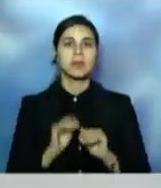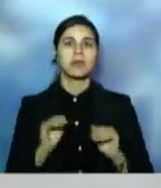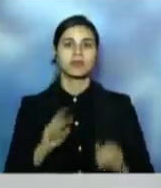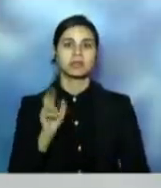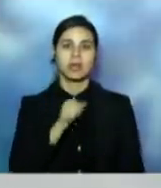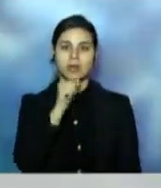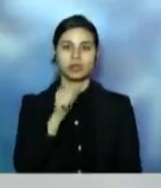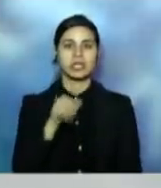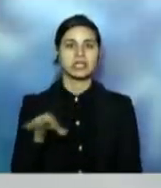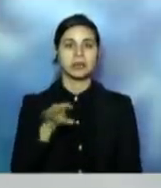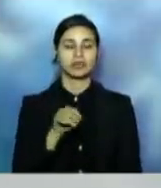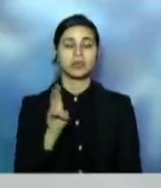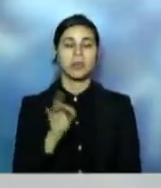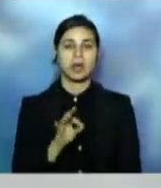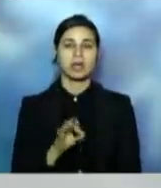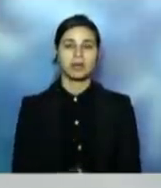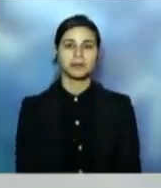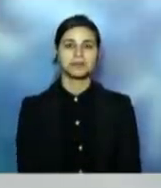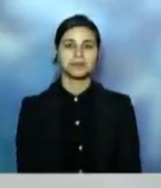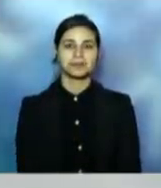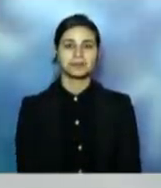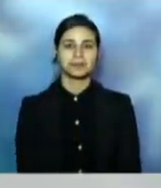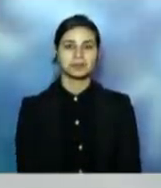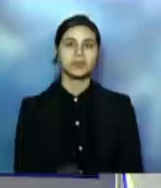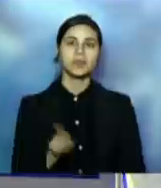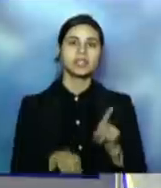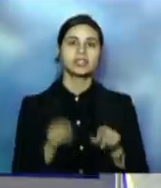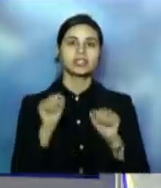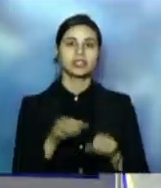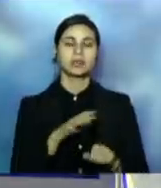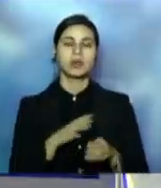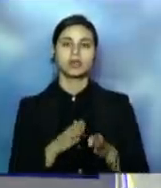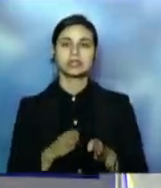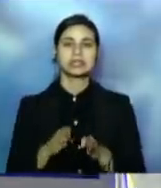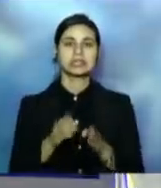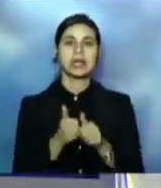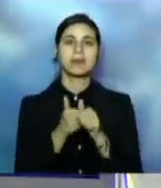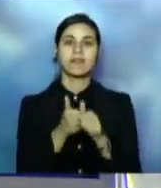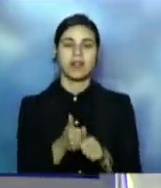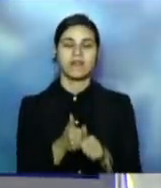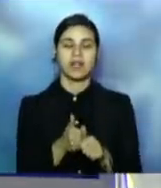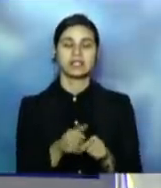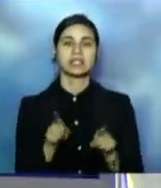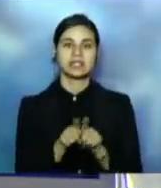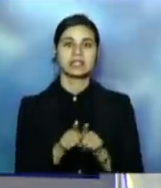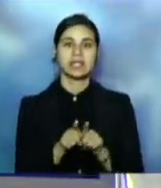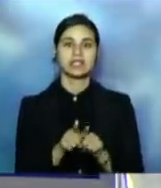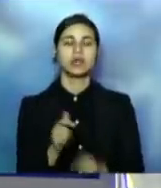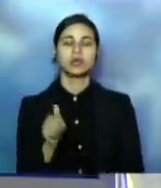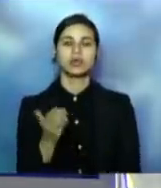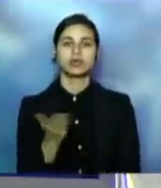და მოზარდებში. მაგრამ იშვიათად შეიძლება წიგნი იქცეს გზამკვლევად. ისეთ გზამკვლევად,